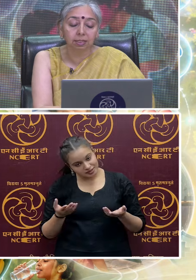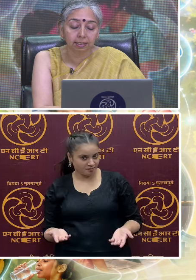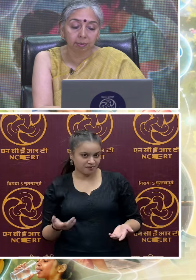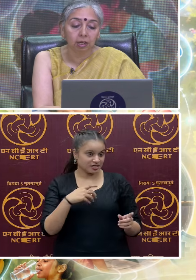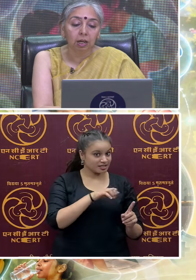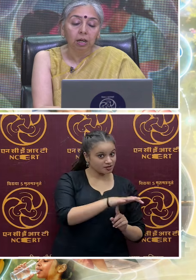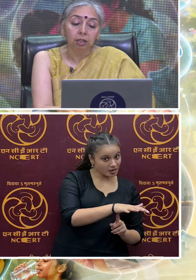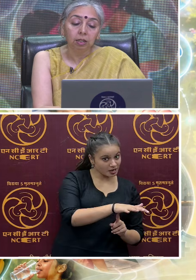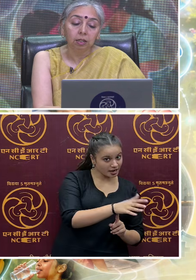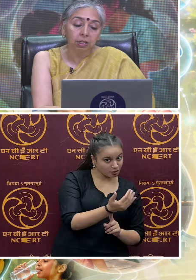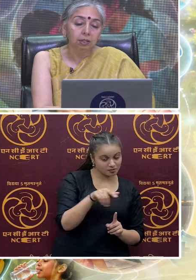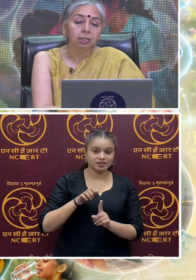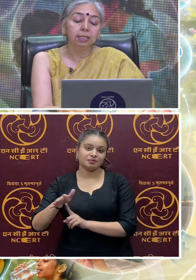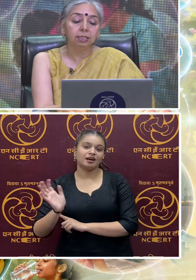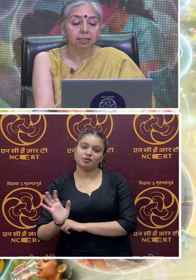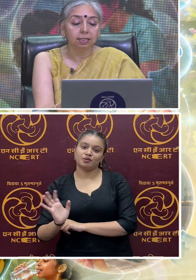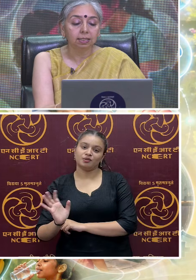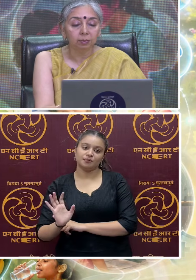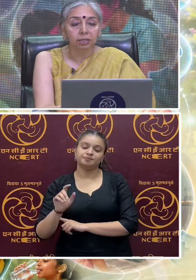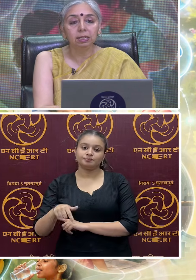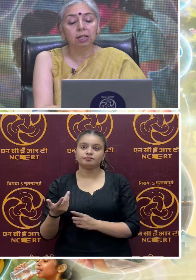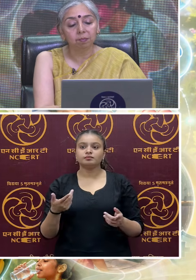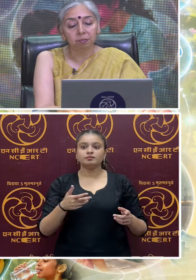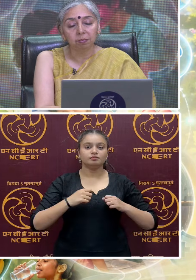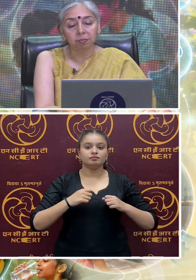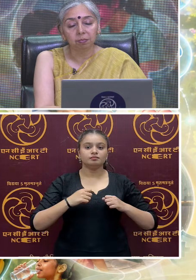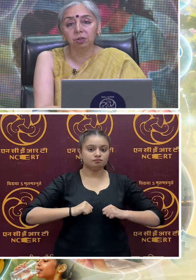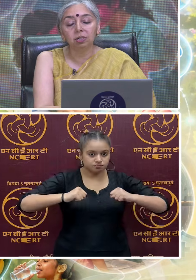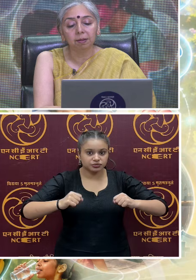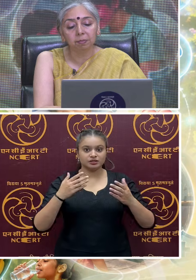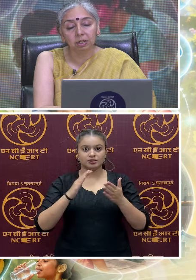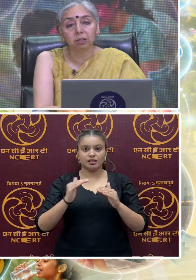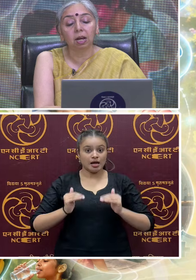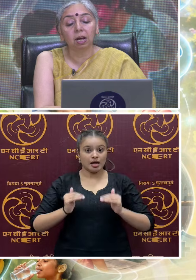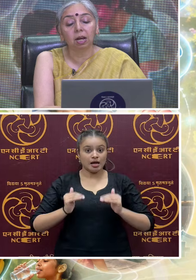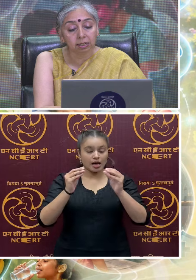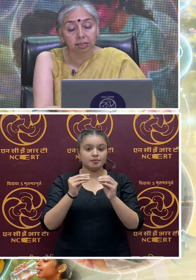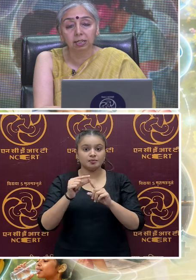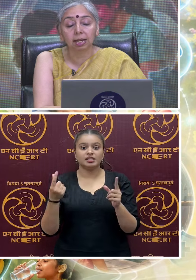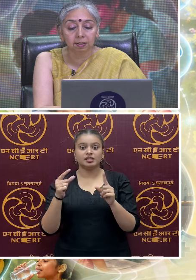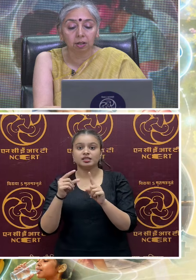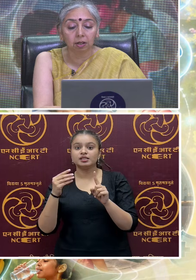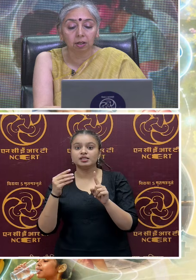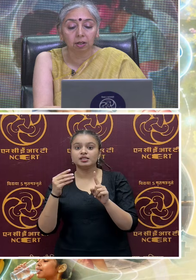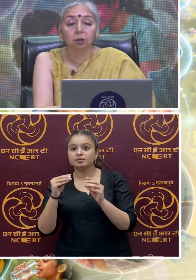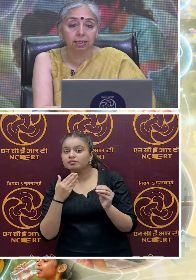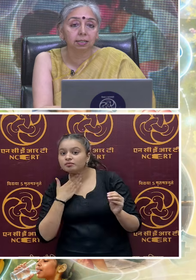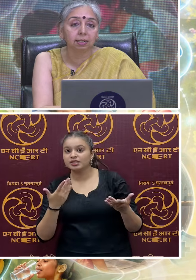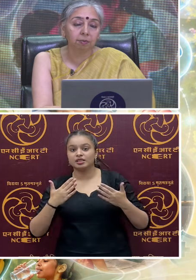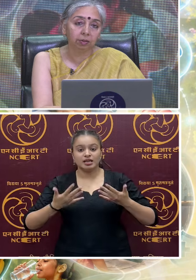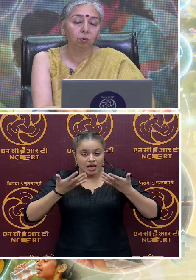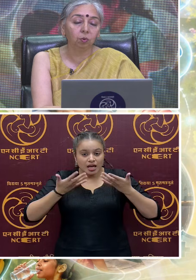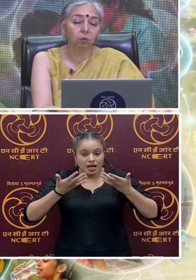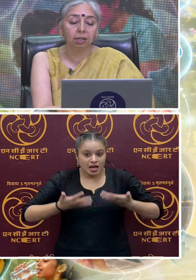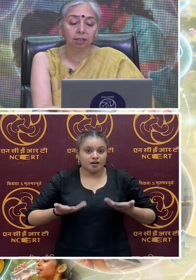कम्युनिकेबल डिजीज़ में। कम्युनिकेबल डिजीज़ जैसे ओबेसिटी, हाई ब्लड प्रेशर, डायबिटीज़, हार्ट डिजीज़, एस्मा और कैंसर